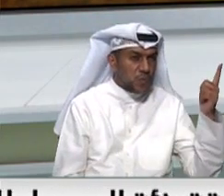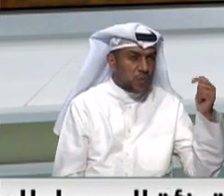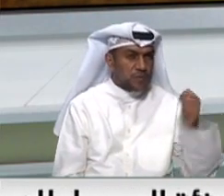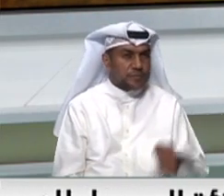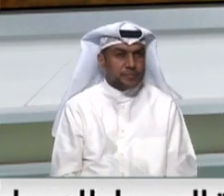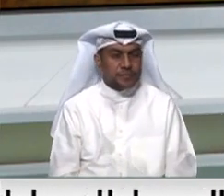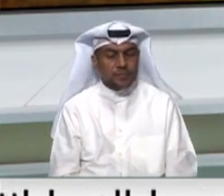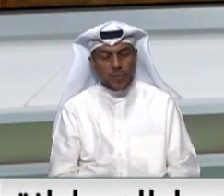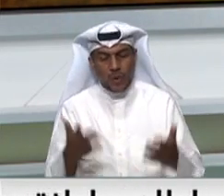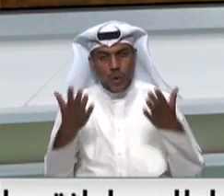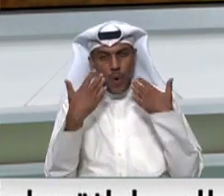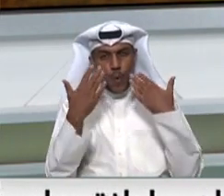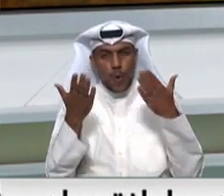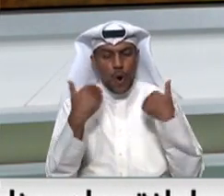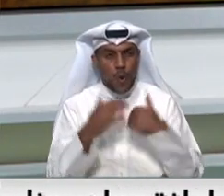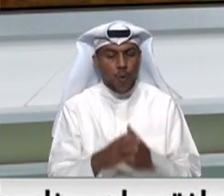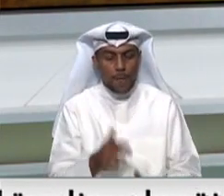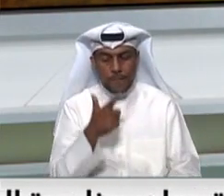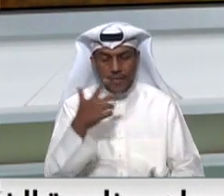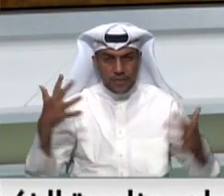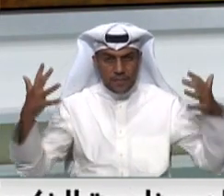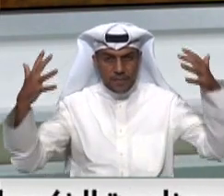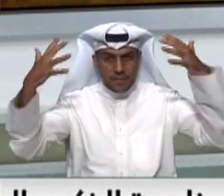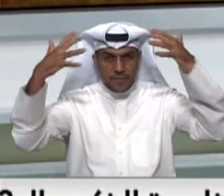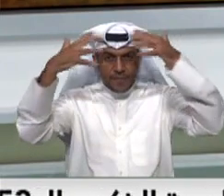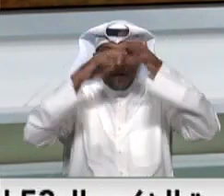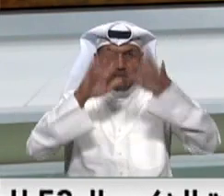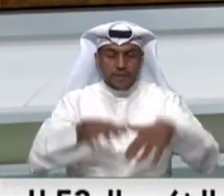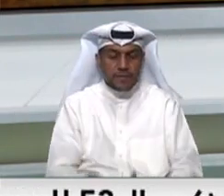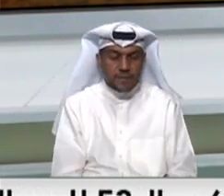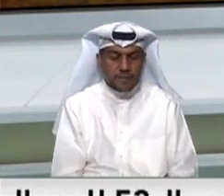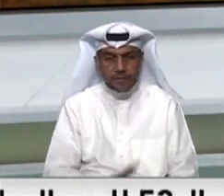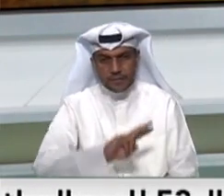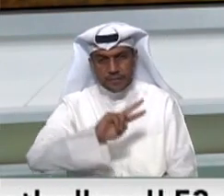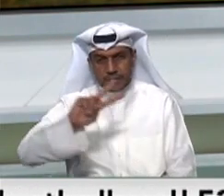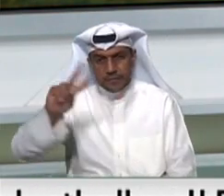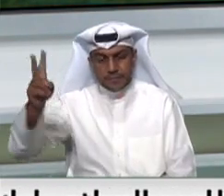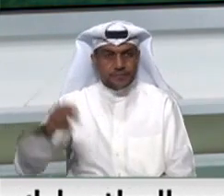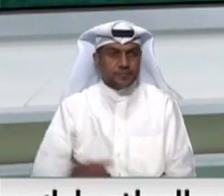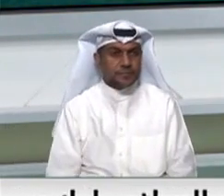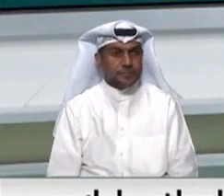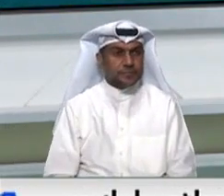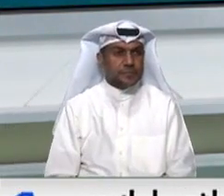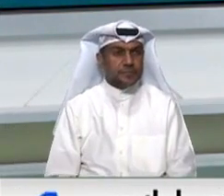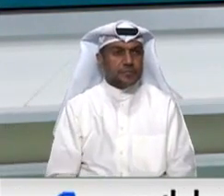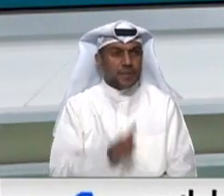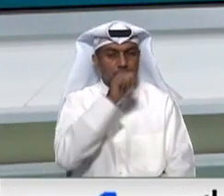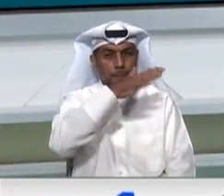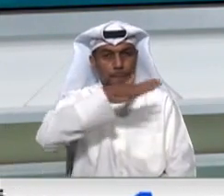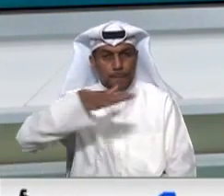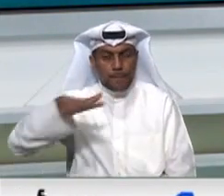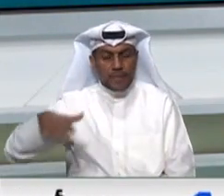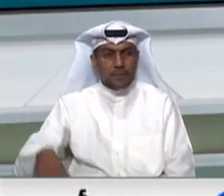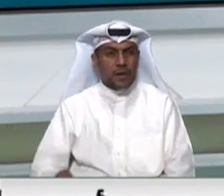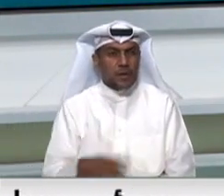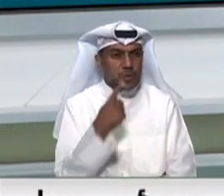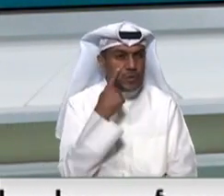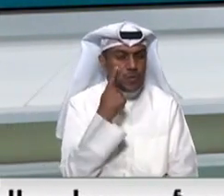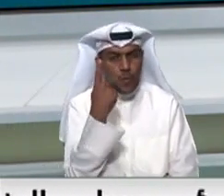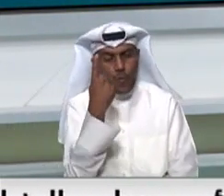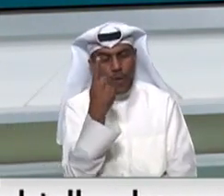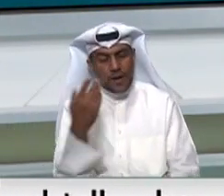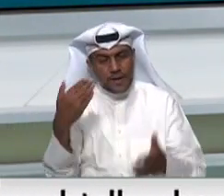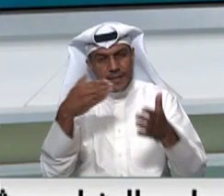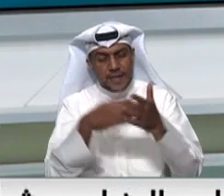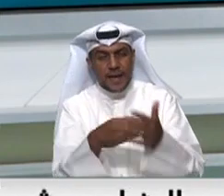يتزامن نشاط الرياح مع تكون سحب رعدية متفرقة على بعض مناطق البلاد. أما بالنسبة للأجواء البحرية أعزائي المشاهدين، متوقعة